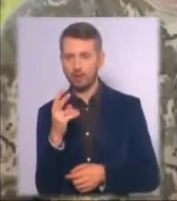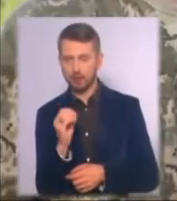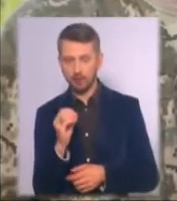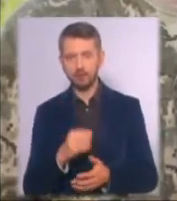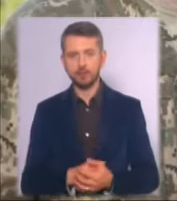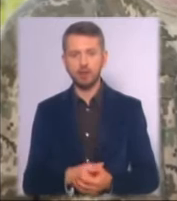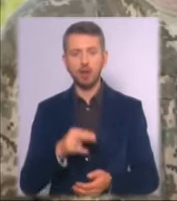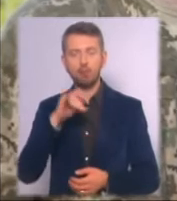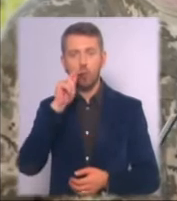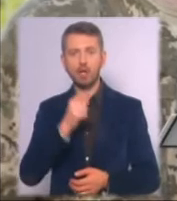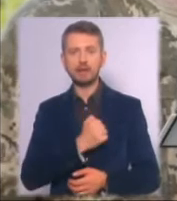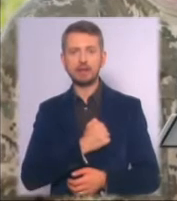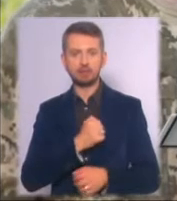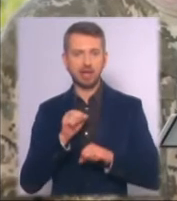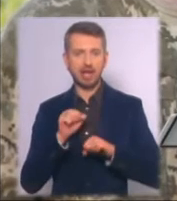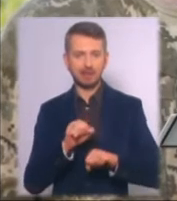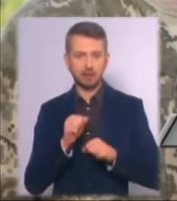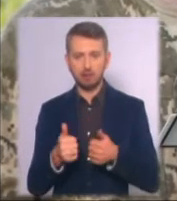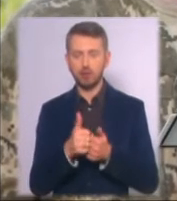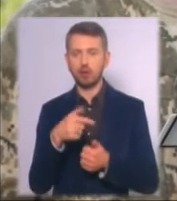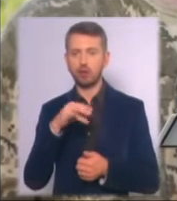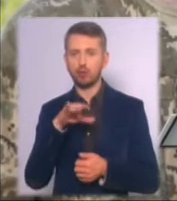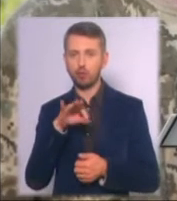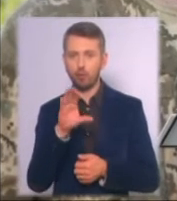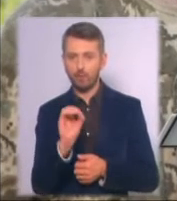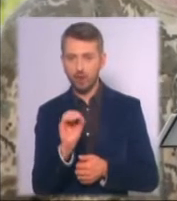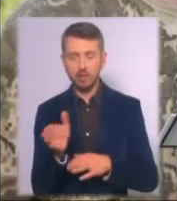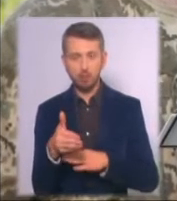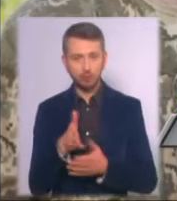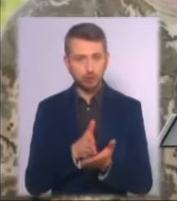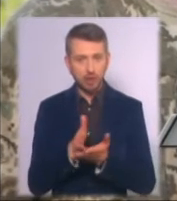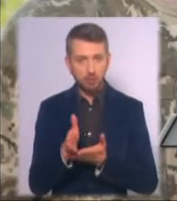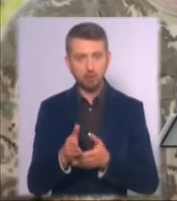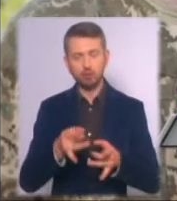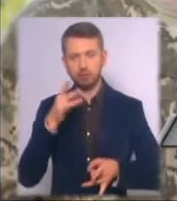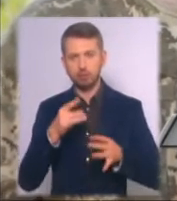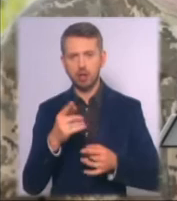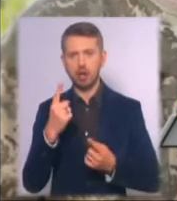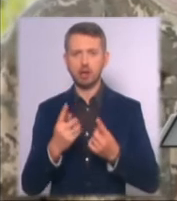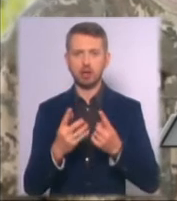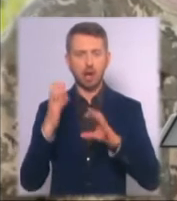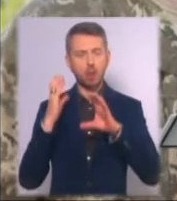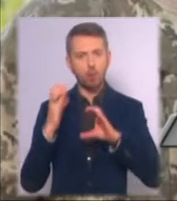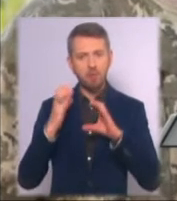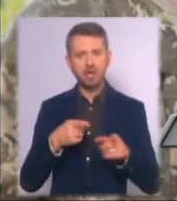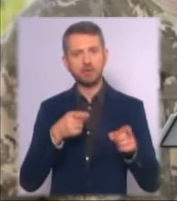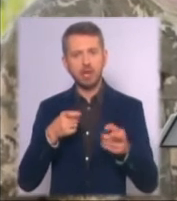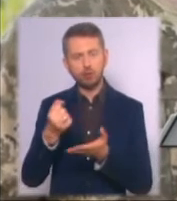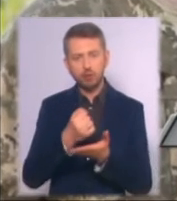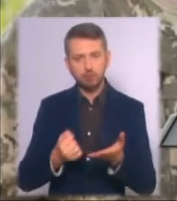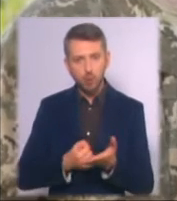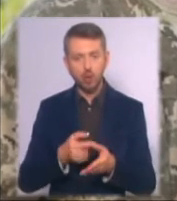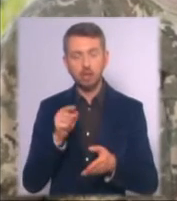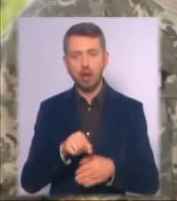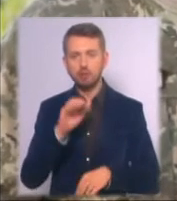По українських захисниках неподалік Гнутового, що на Маріупольському напрямку, противник вів вогонь з гранатометів та стрілецької зброї. Там же